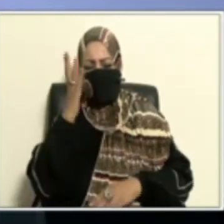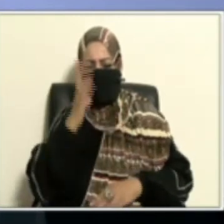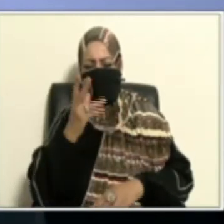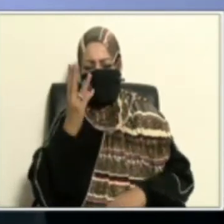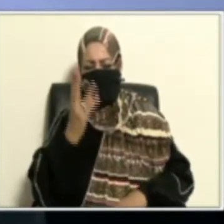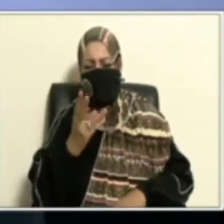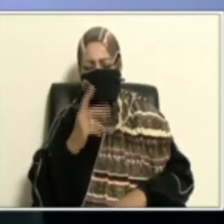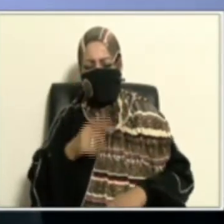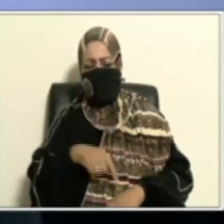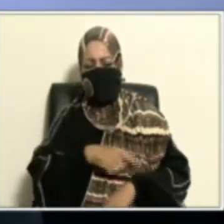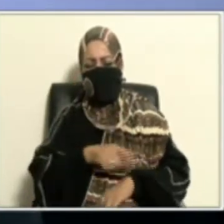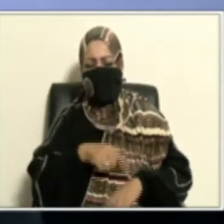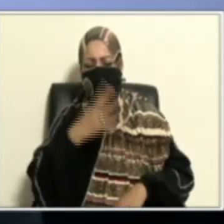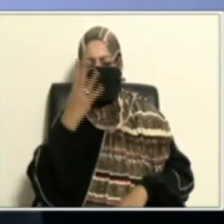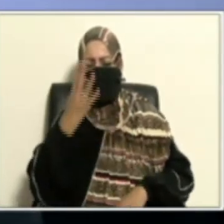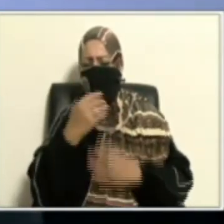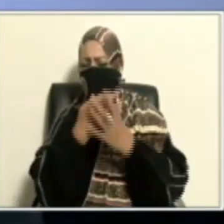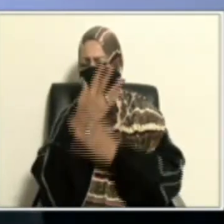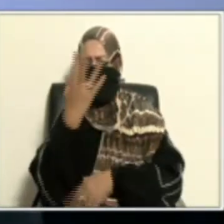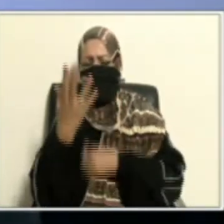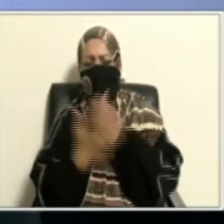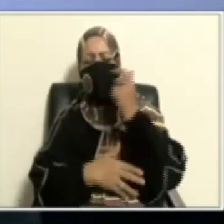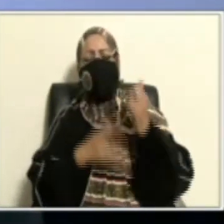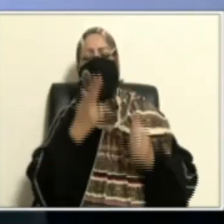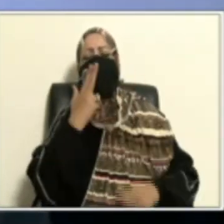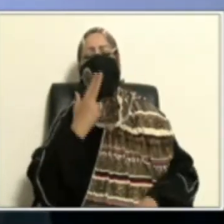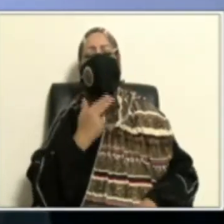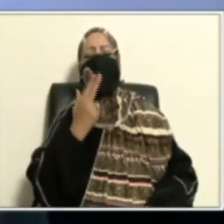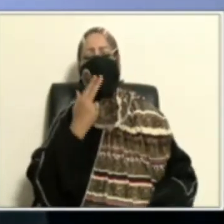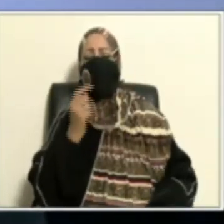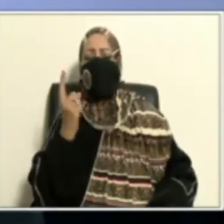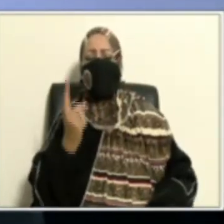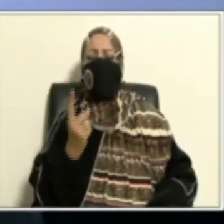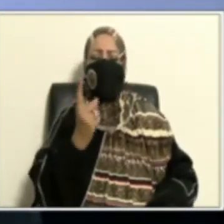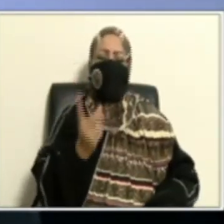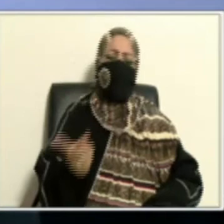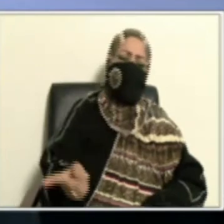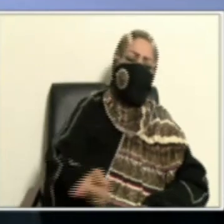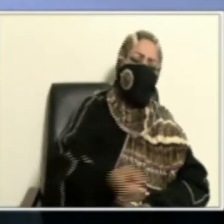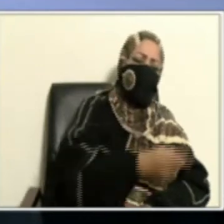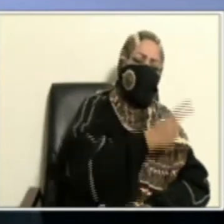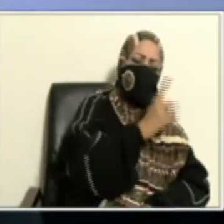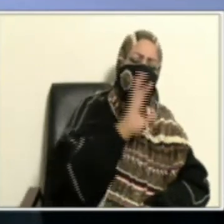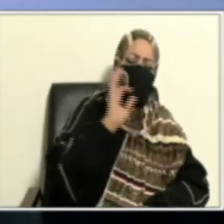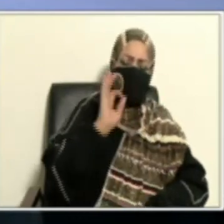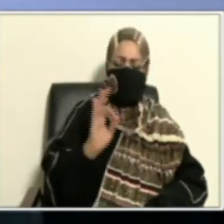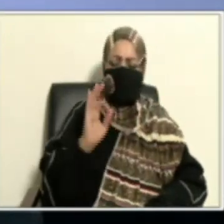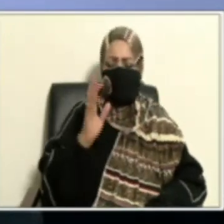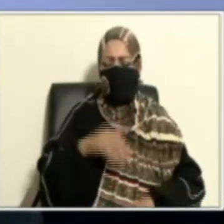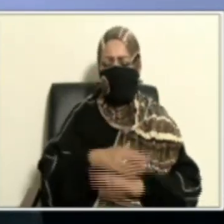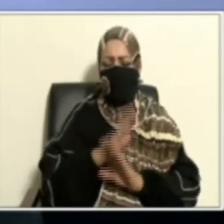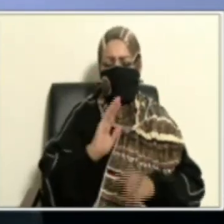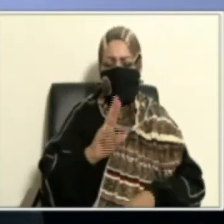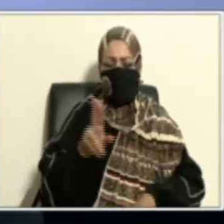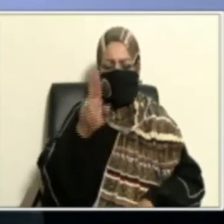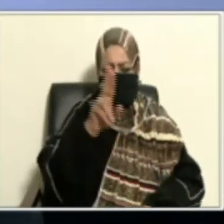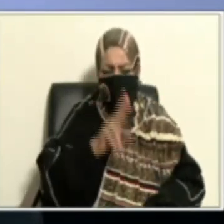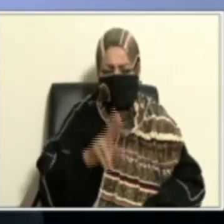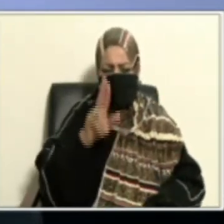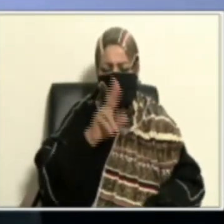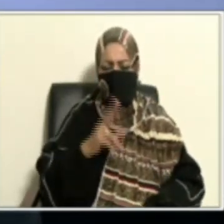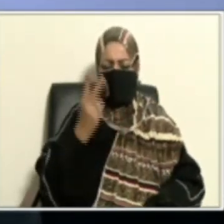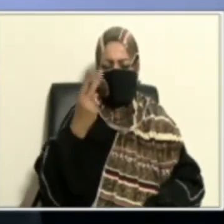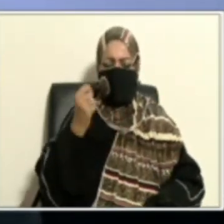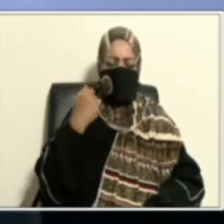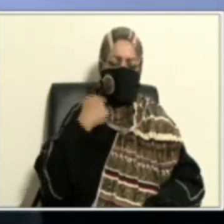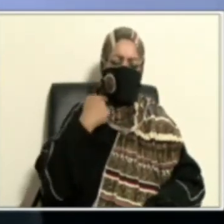سأله عمر بن الخطاب رضي الله عنه، فقال له النبي صلى الله عليه وسلم عمدا صنعته يا